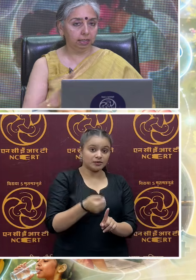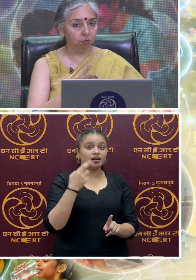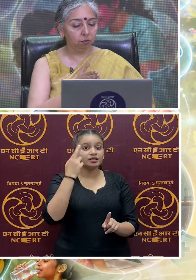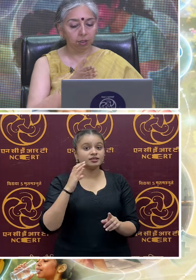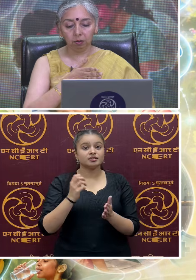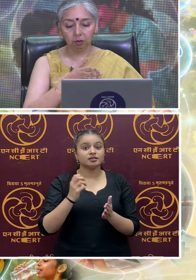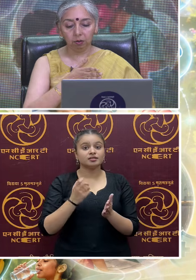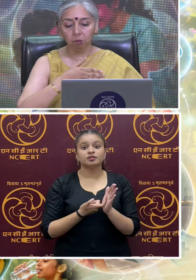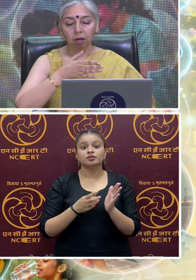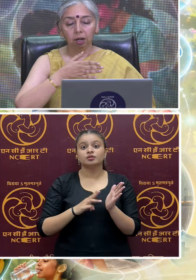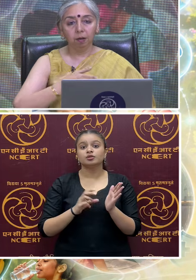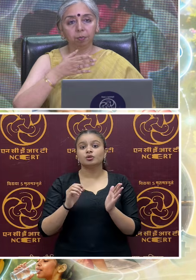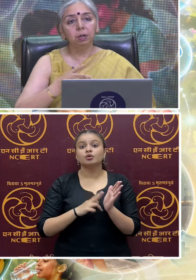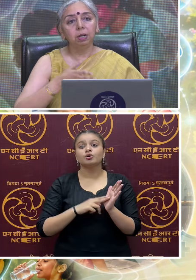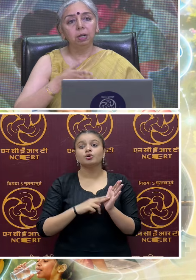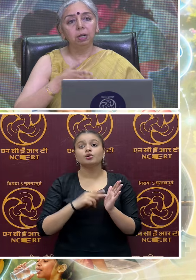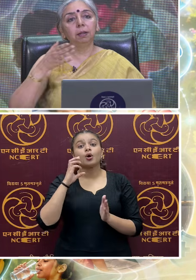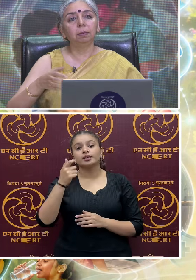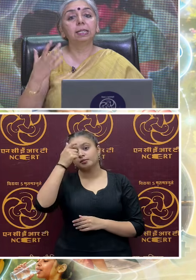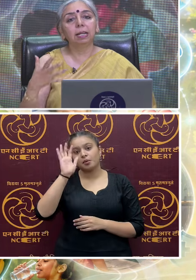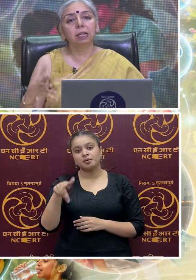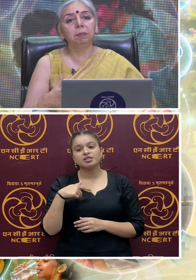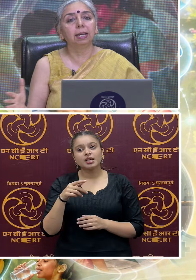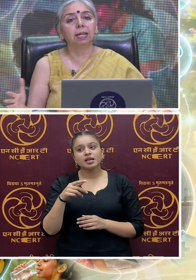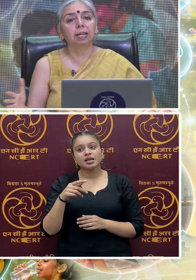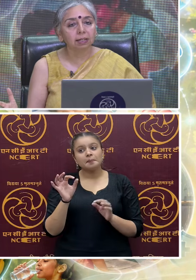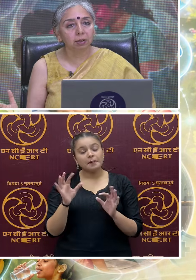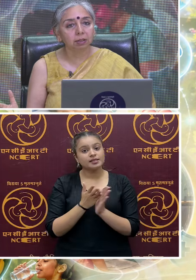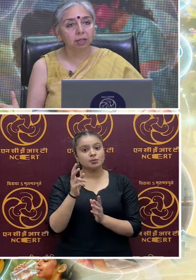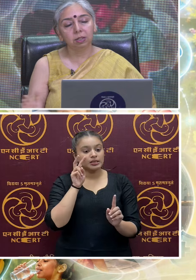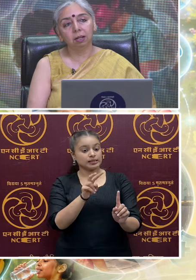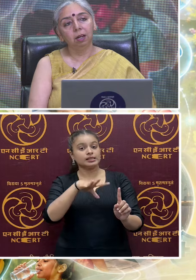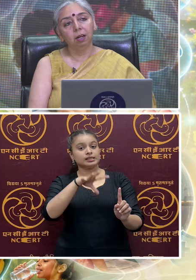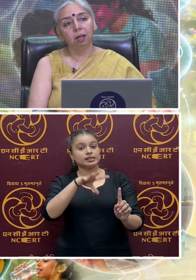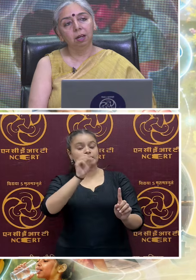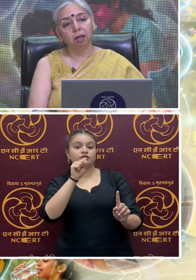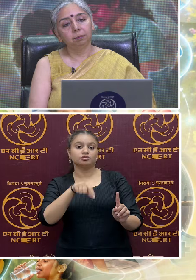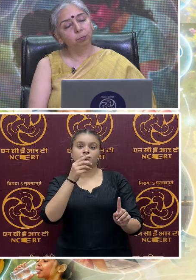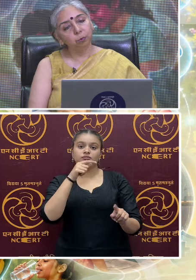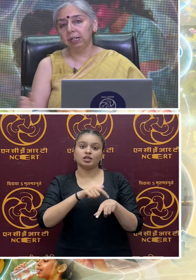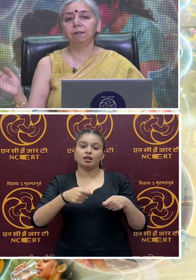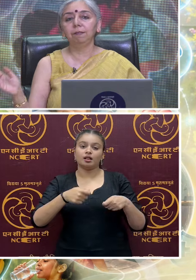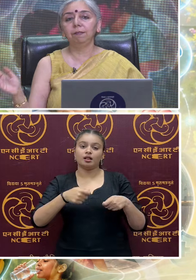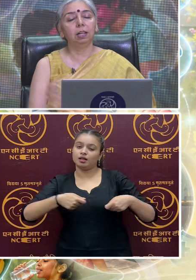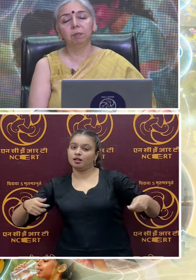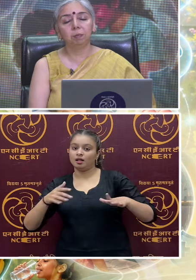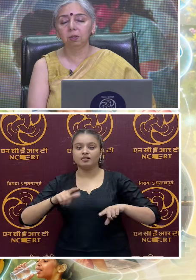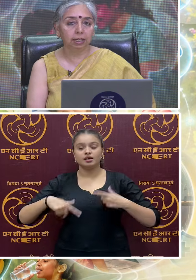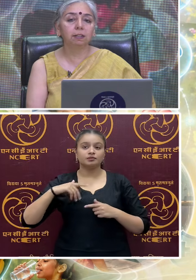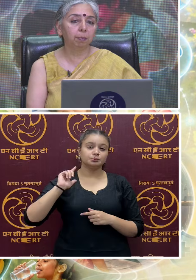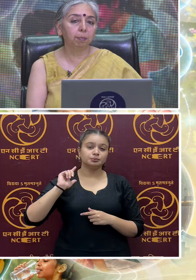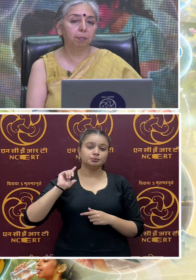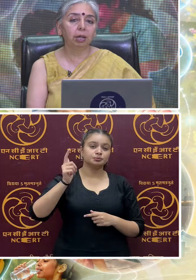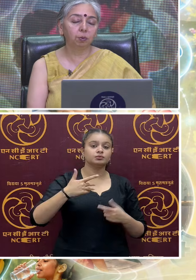डिजीज़ हैं, इनको प्रॉपरली नज़र आने में भी ज़्यादा टाइम लगता है और इसका पूरी लाइफ के हेल्थ में